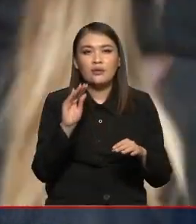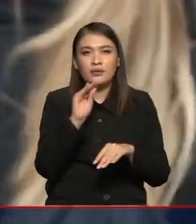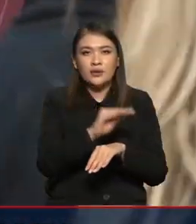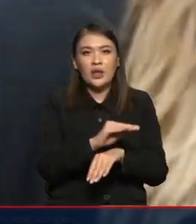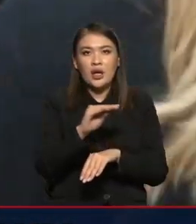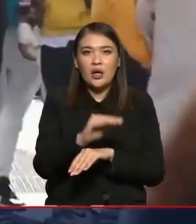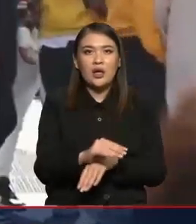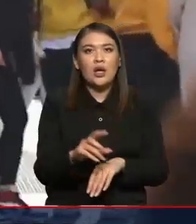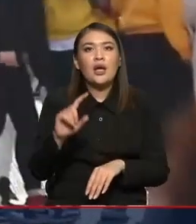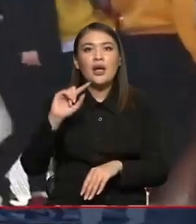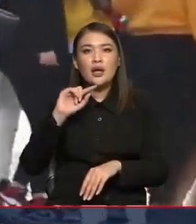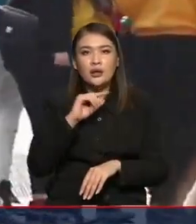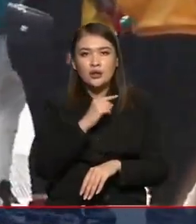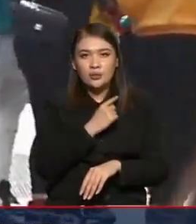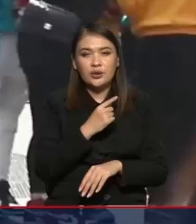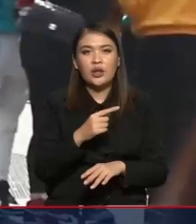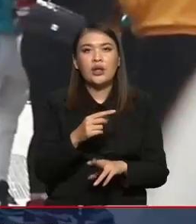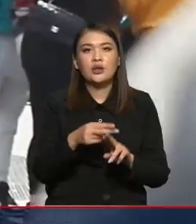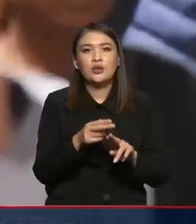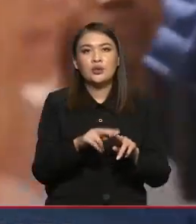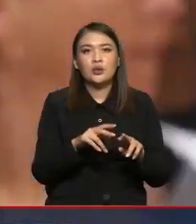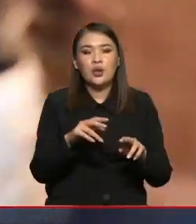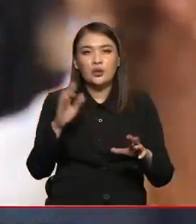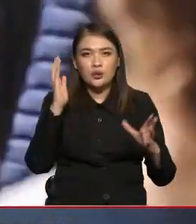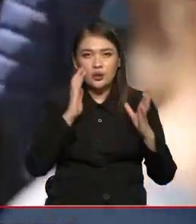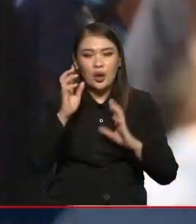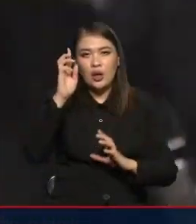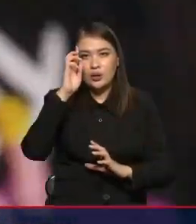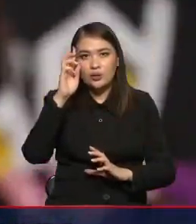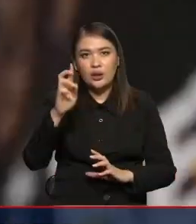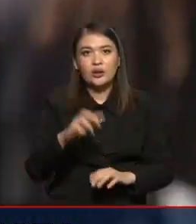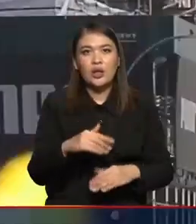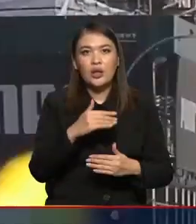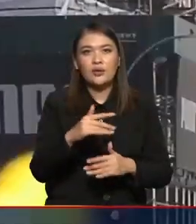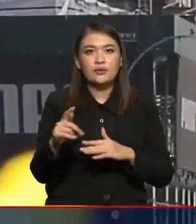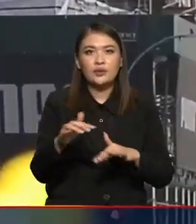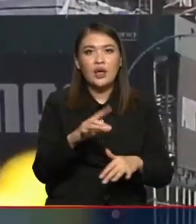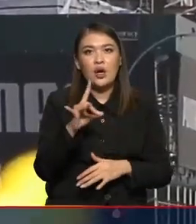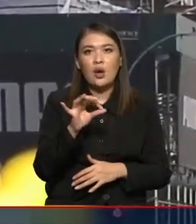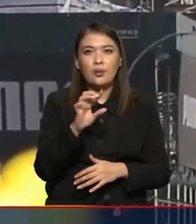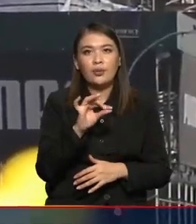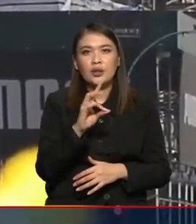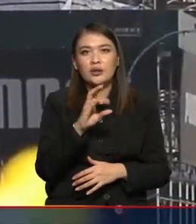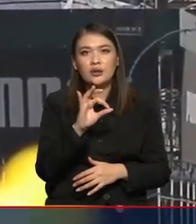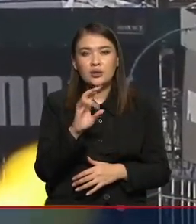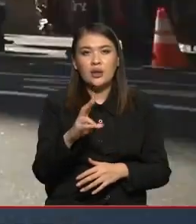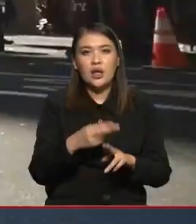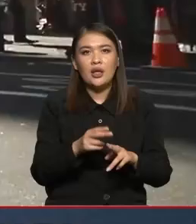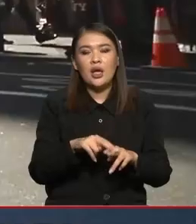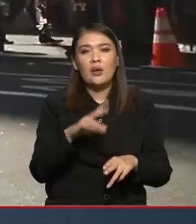формирование политических и экономических институтов в государствах их воздействие Джеймс Робинсон назвал